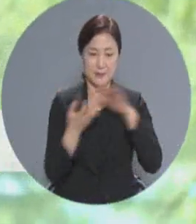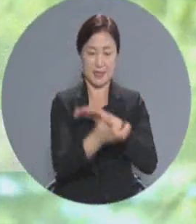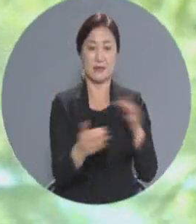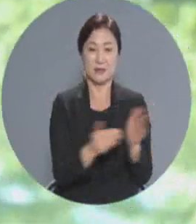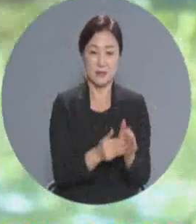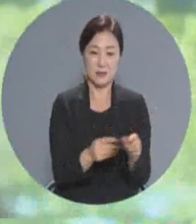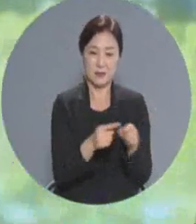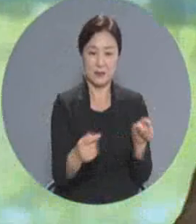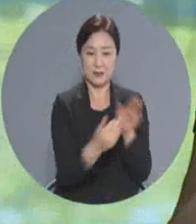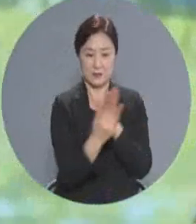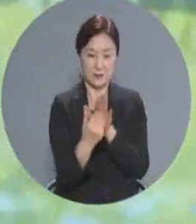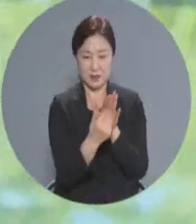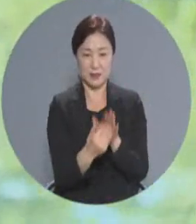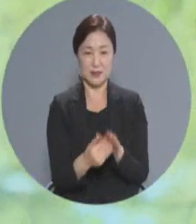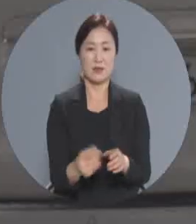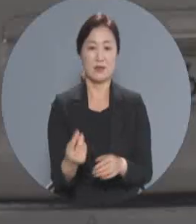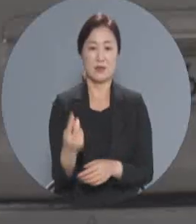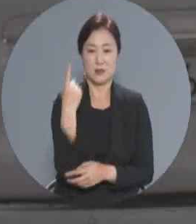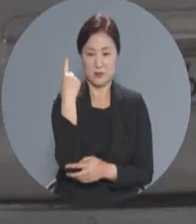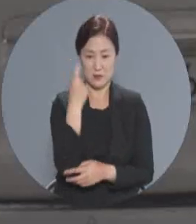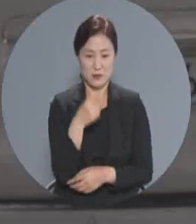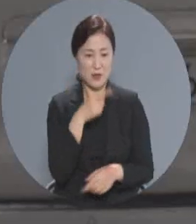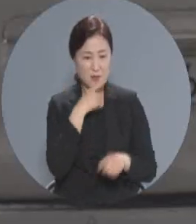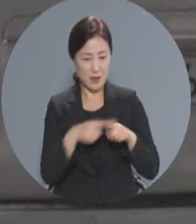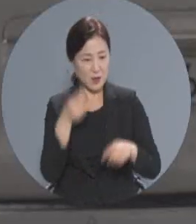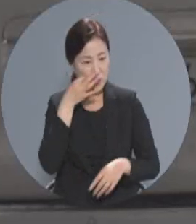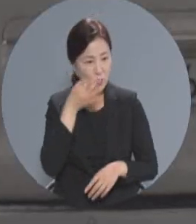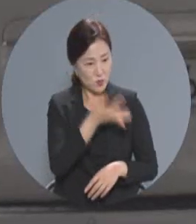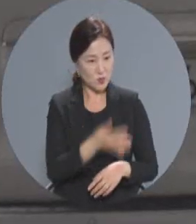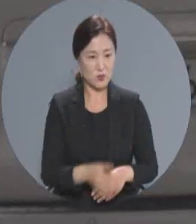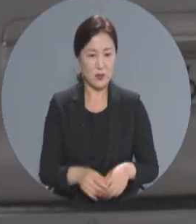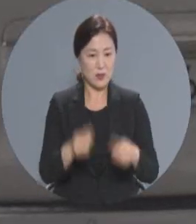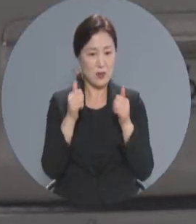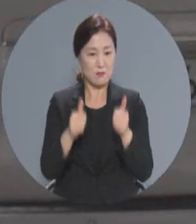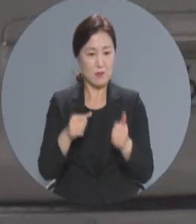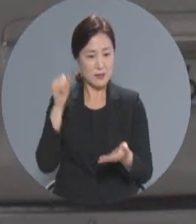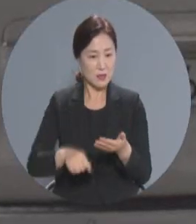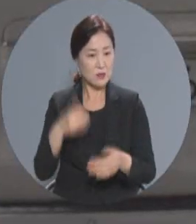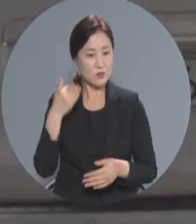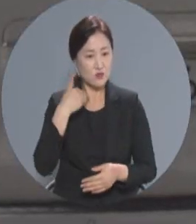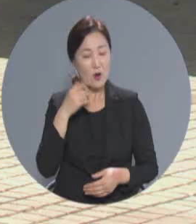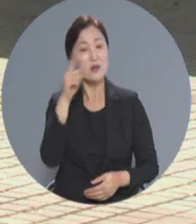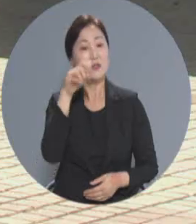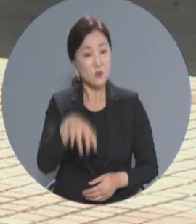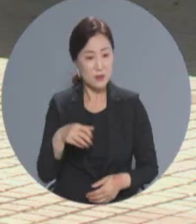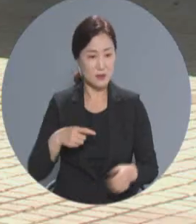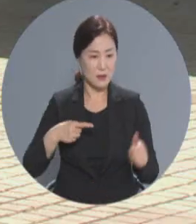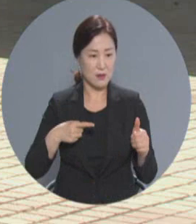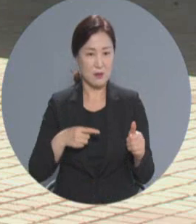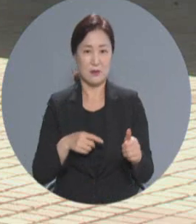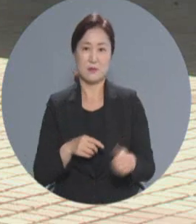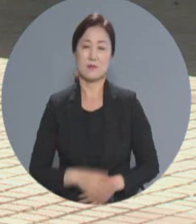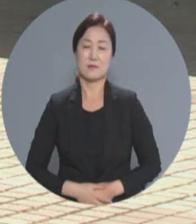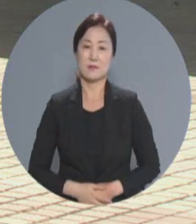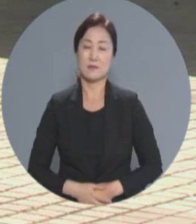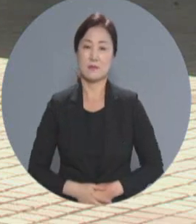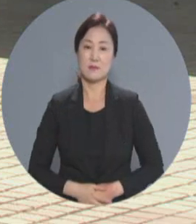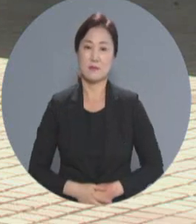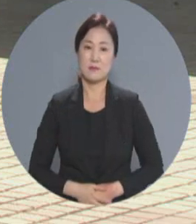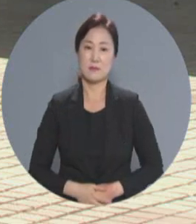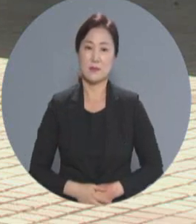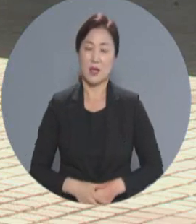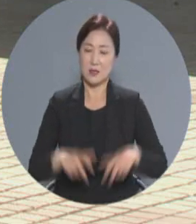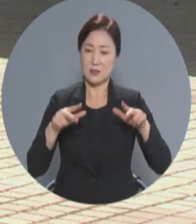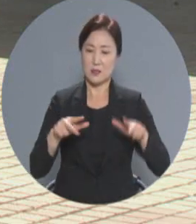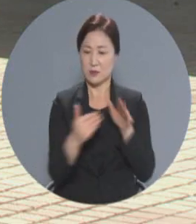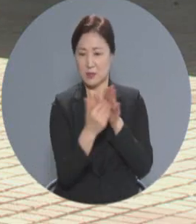1층 현관에서부터 방호원에게 흉기를 내보이고 판사실이 어디냐며 위협했습니다. A씨는 1층에서 직원들의